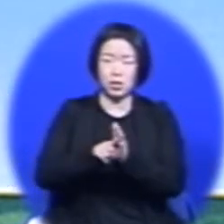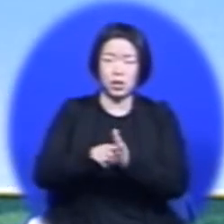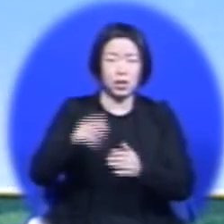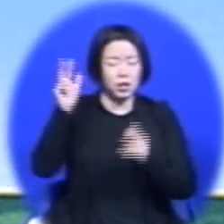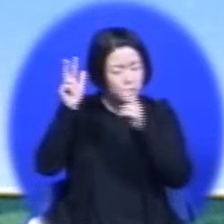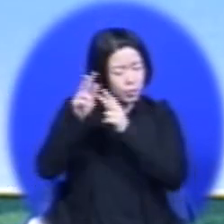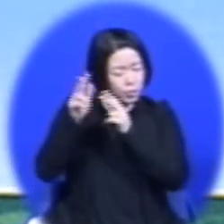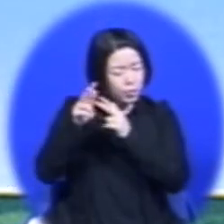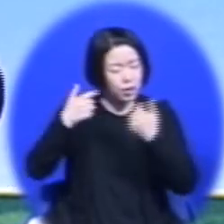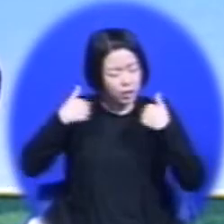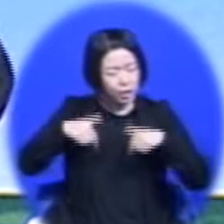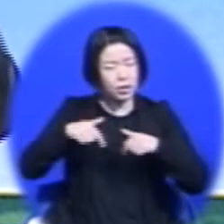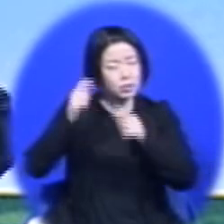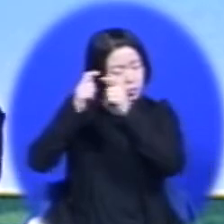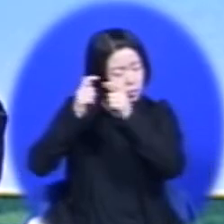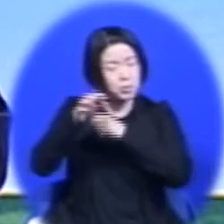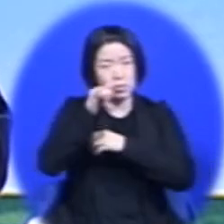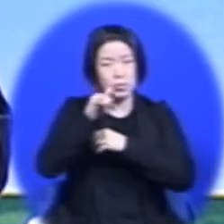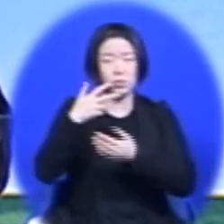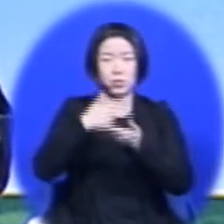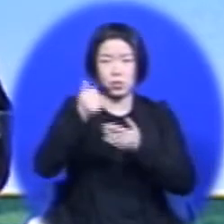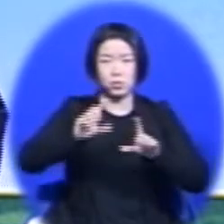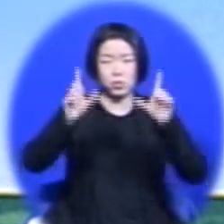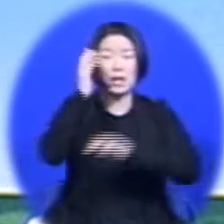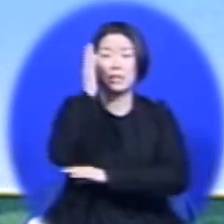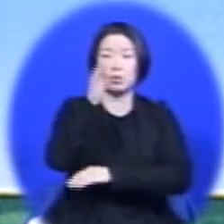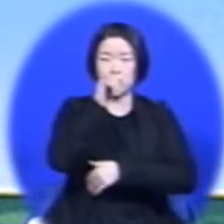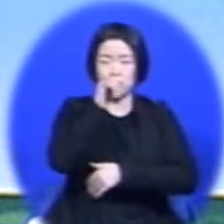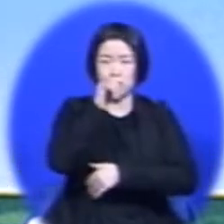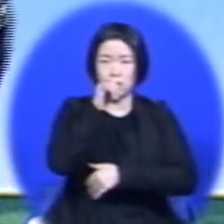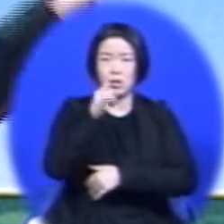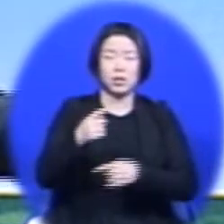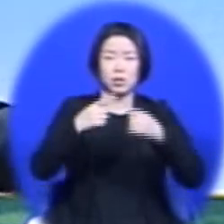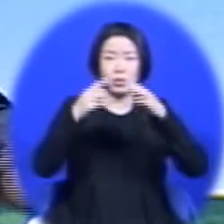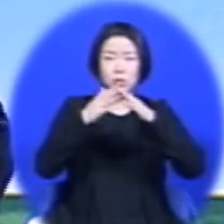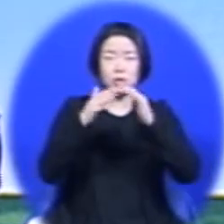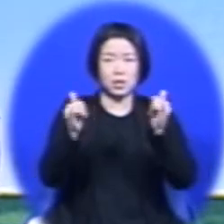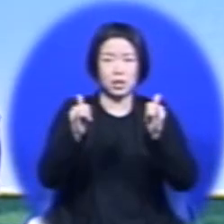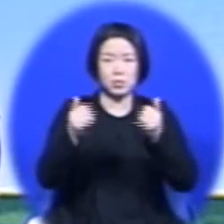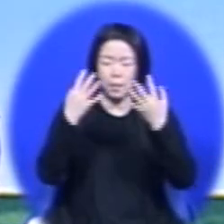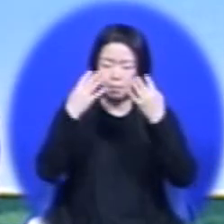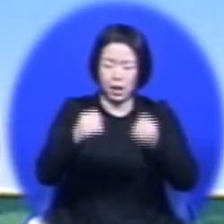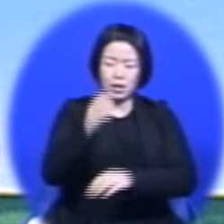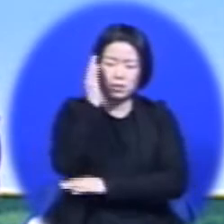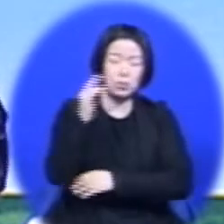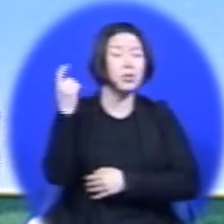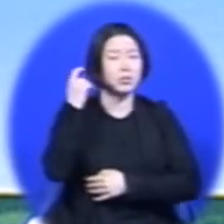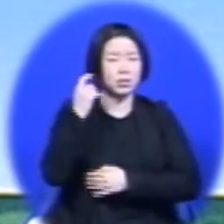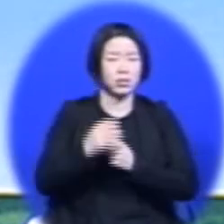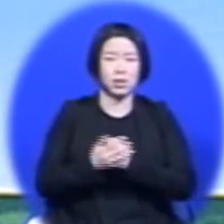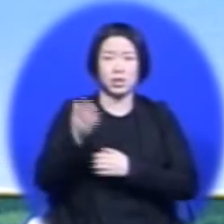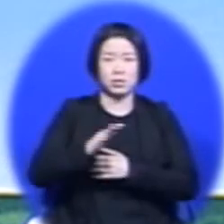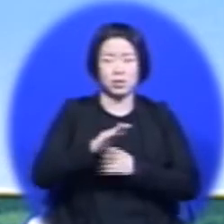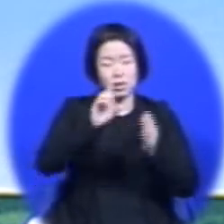합니다. 그리고 주일에 설교를 합니다. 교인들은 수도 없는 설교를 듣습니다. 그러나